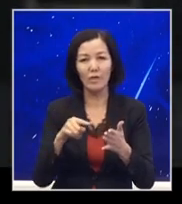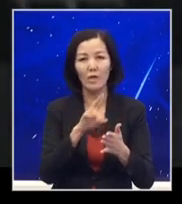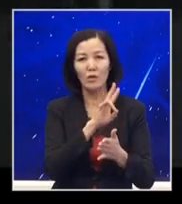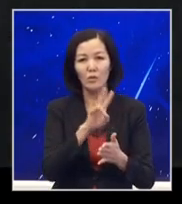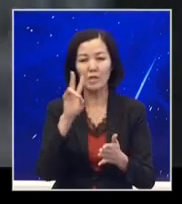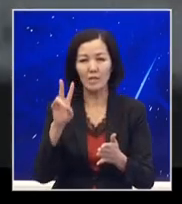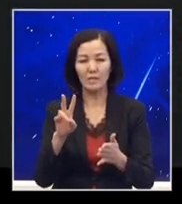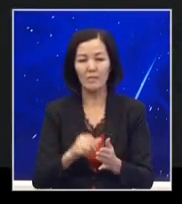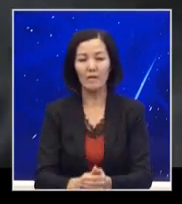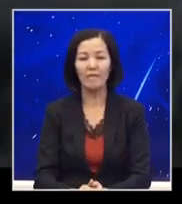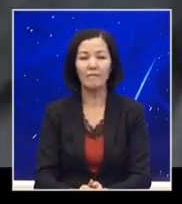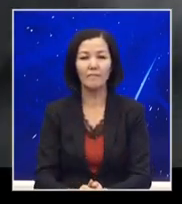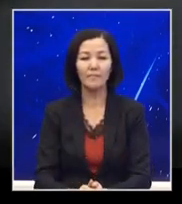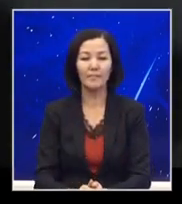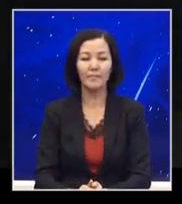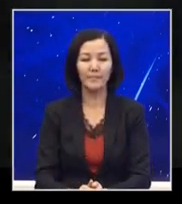Нурсултан Назарбаев.